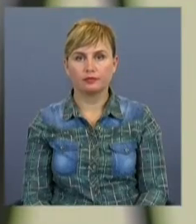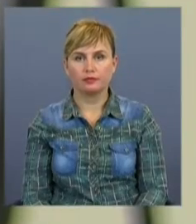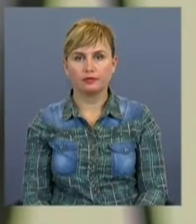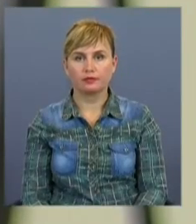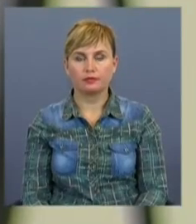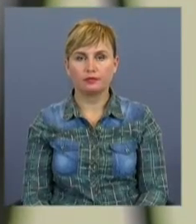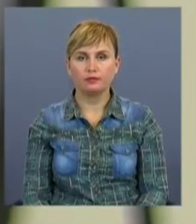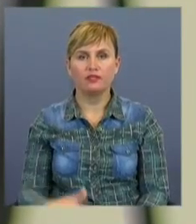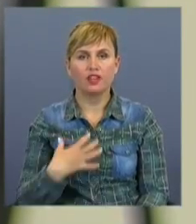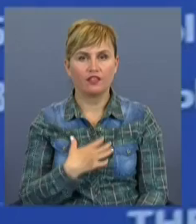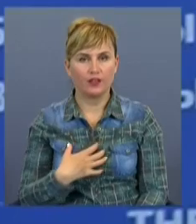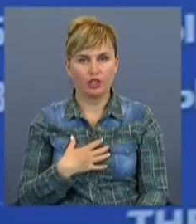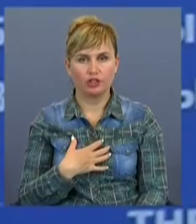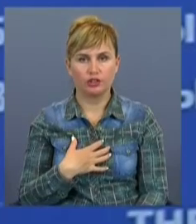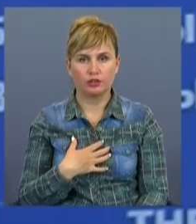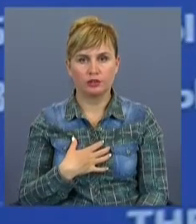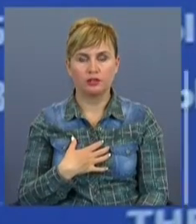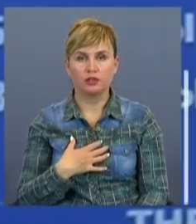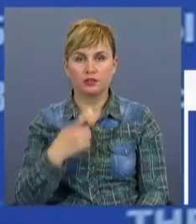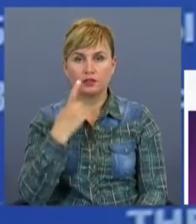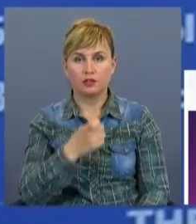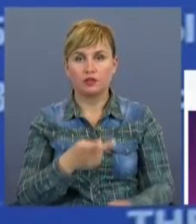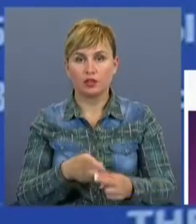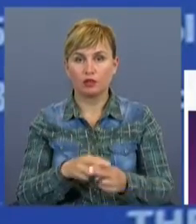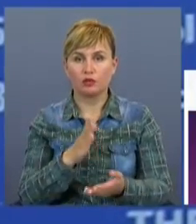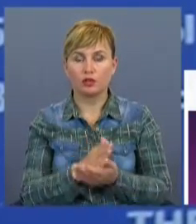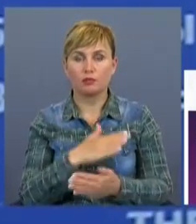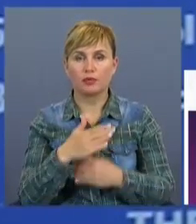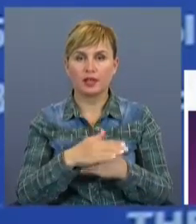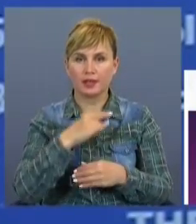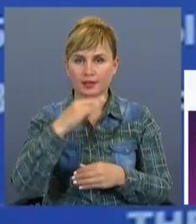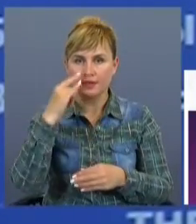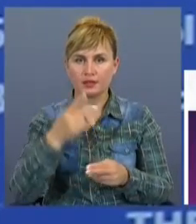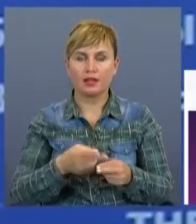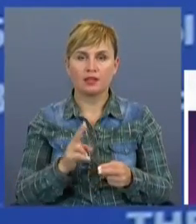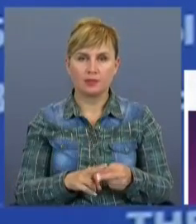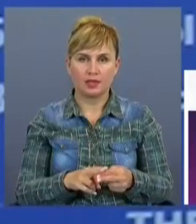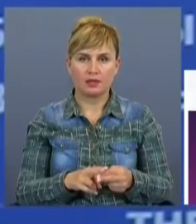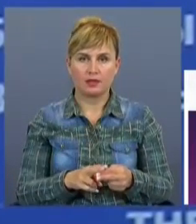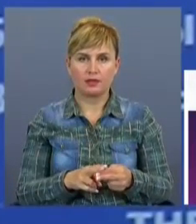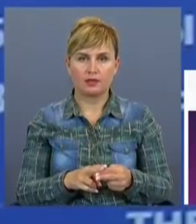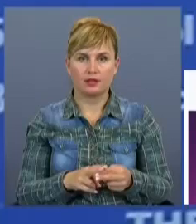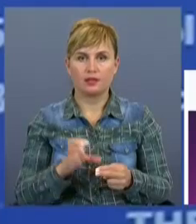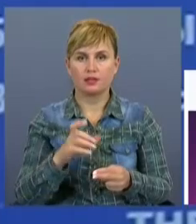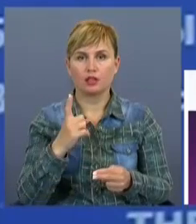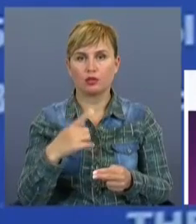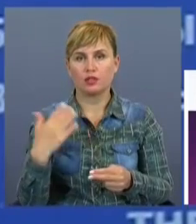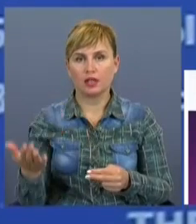Ну, ключевой вызов, который стоит перед Казахстаном, он, с одной